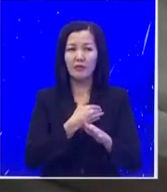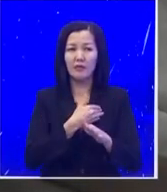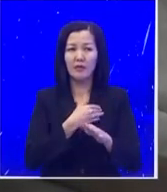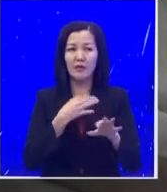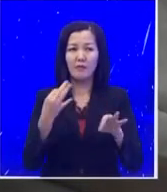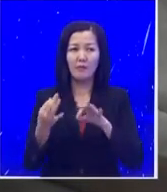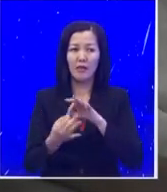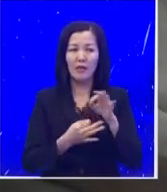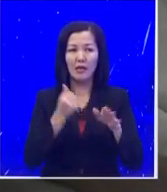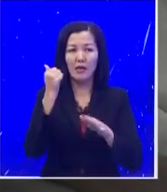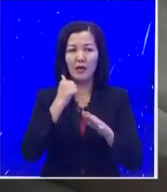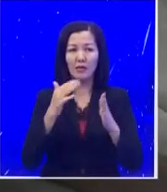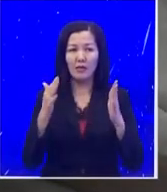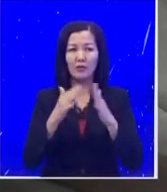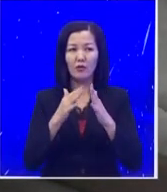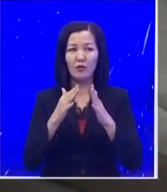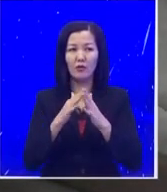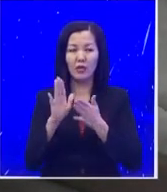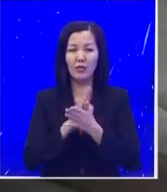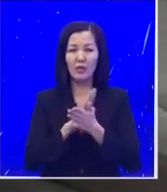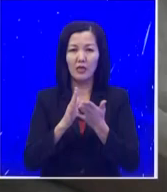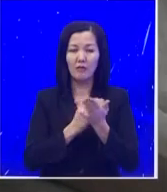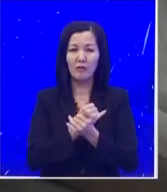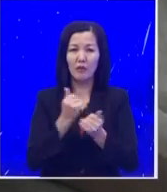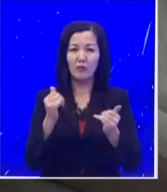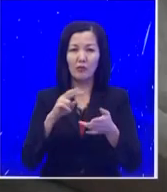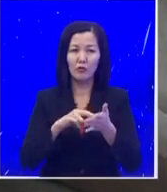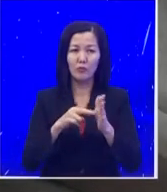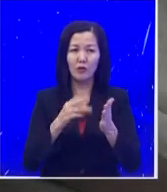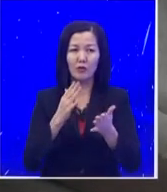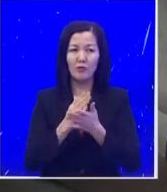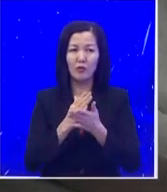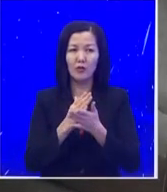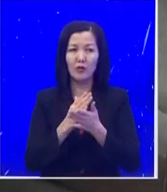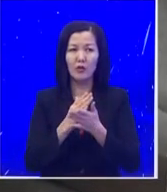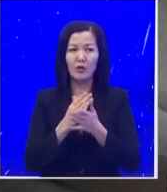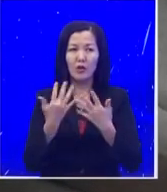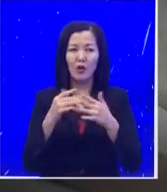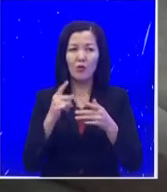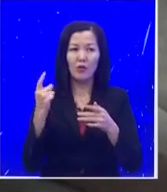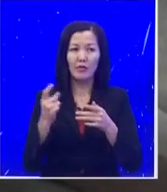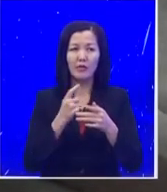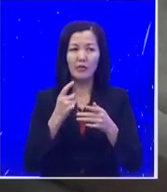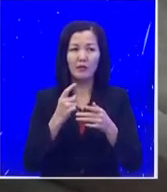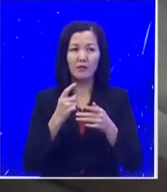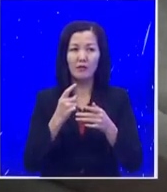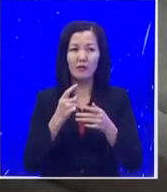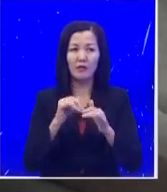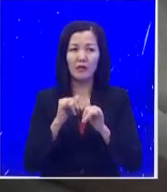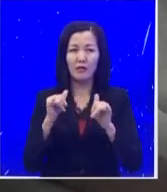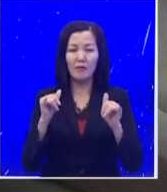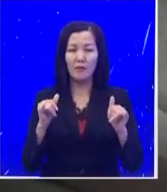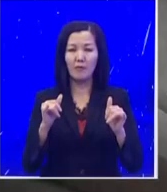үйінде келіп түрде беруді жоспарлап отырмын. Енді сол шаруашылығым қазіргі таңда кішкене дамып